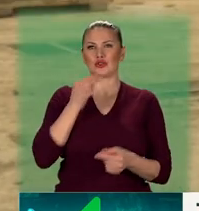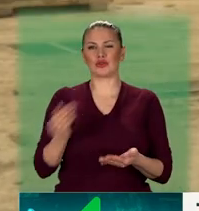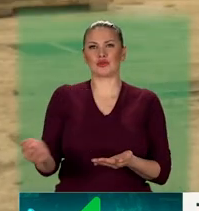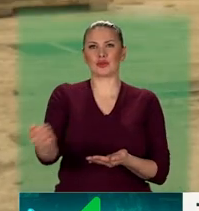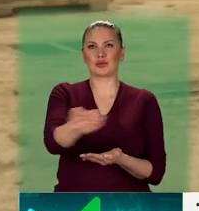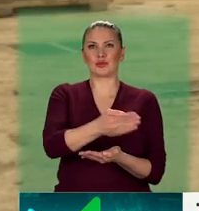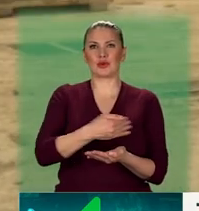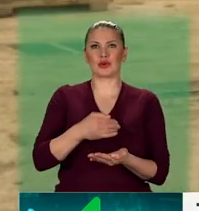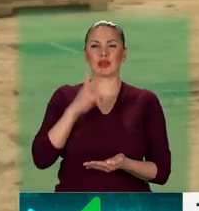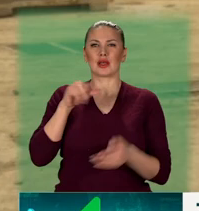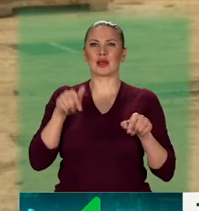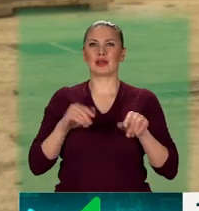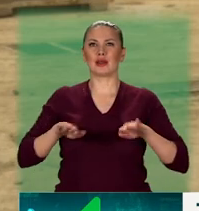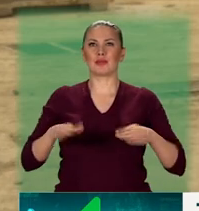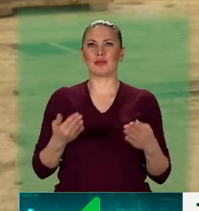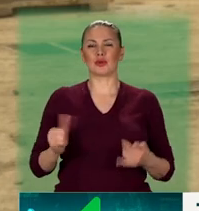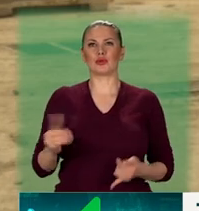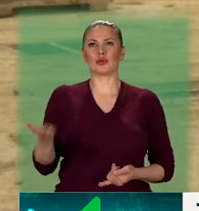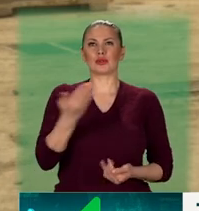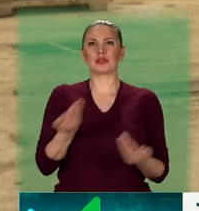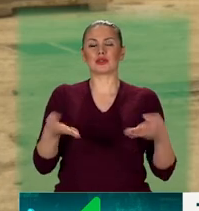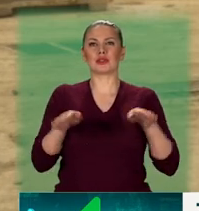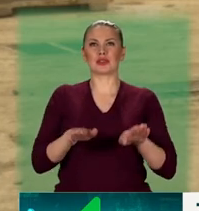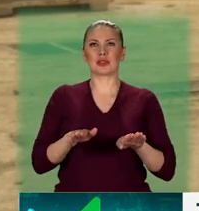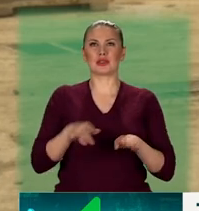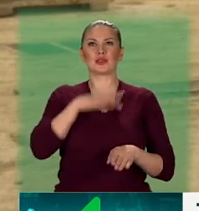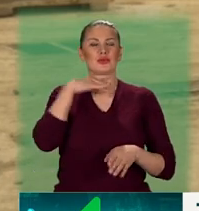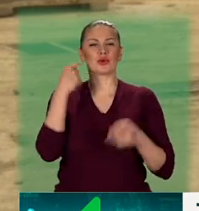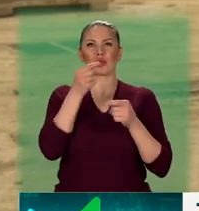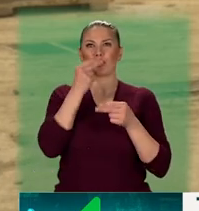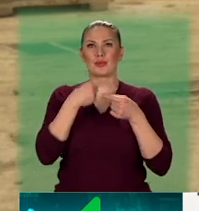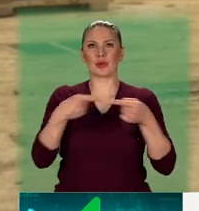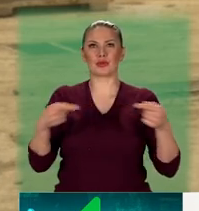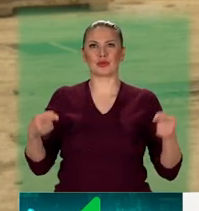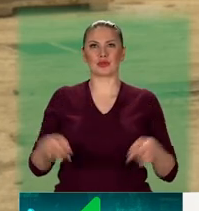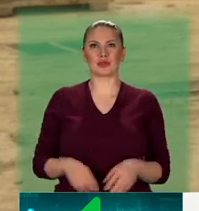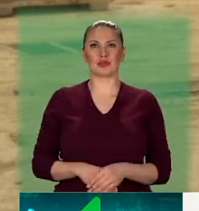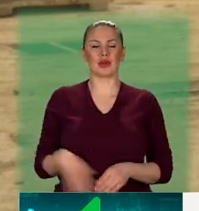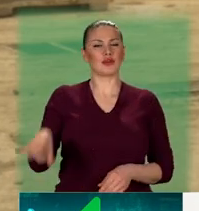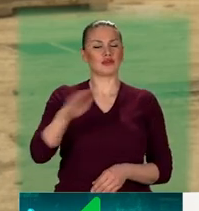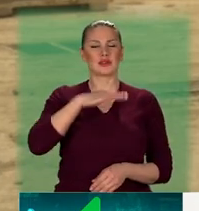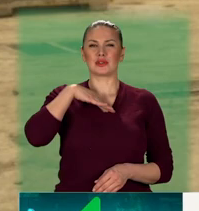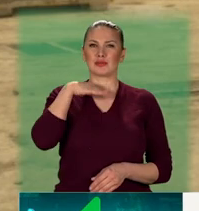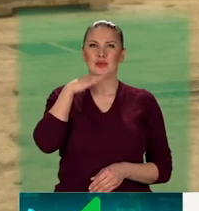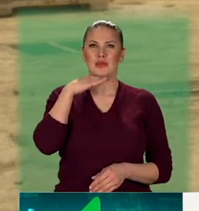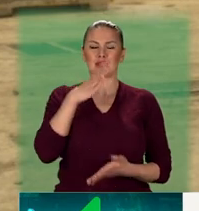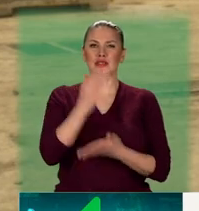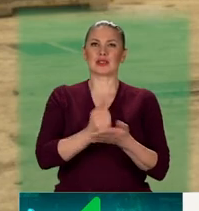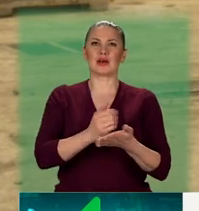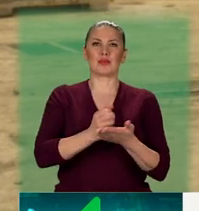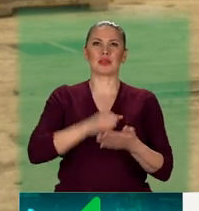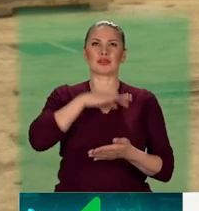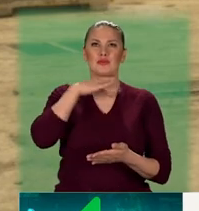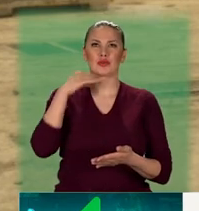этот момент у нас осталось и сейчас еще в наличии продукции много, поэтому всем хватит. Осталось